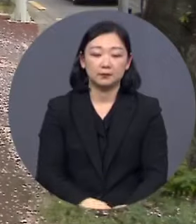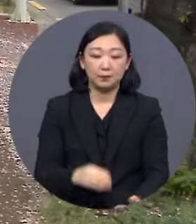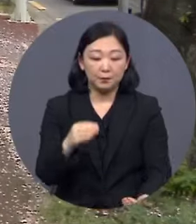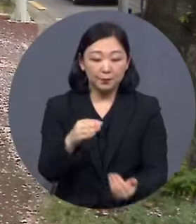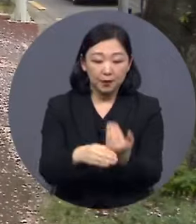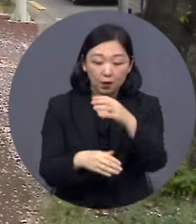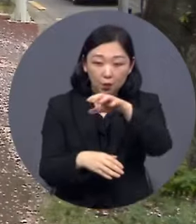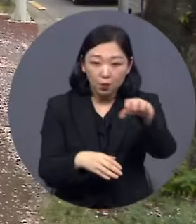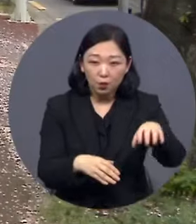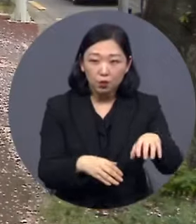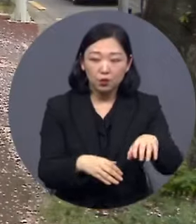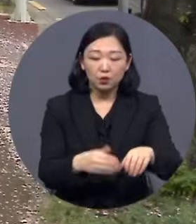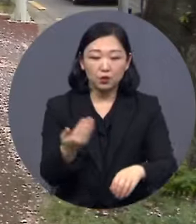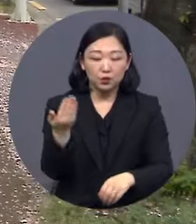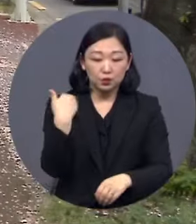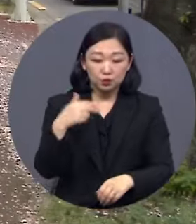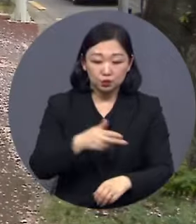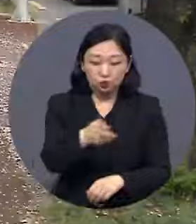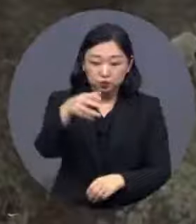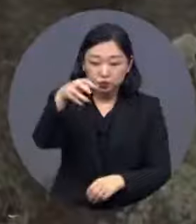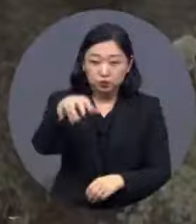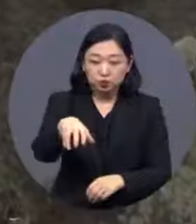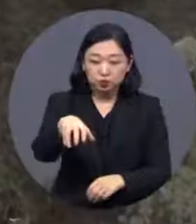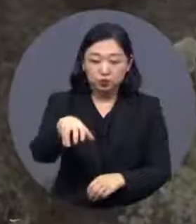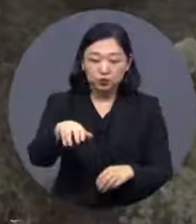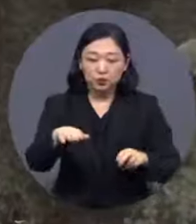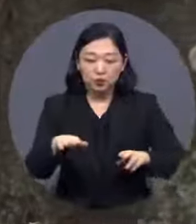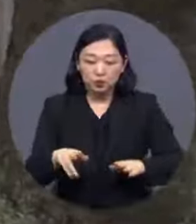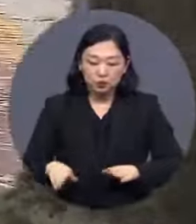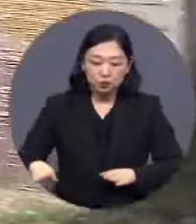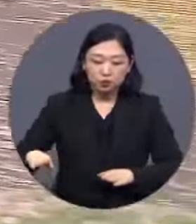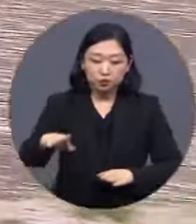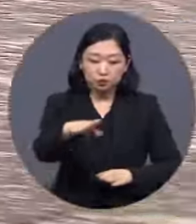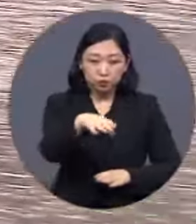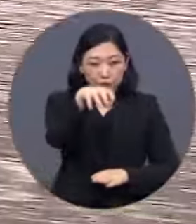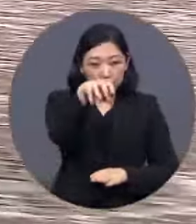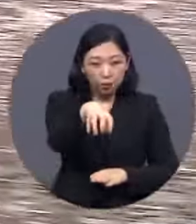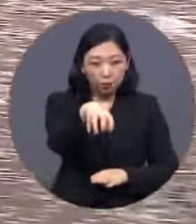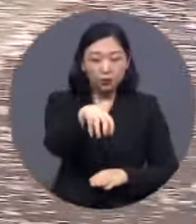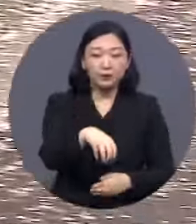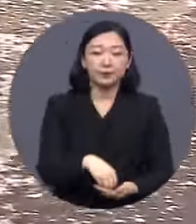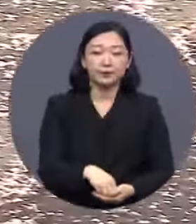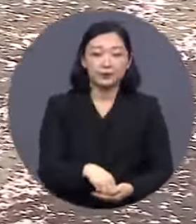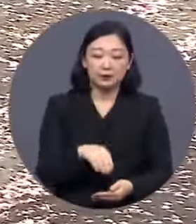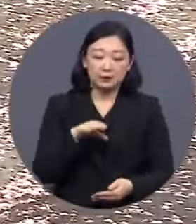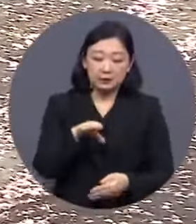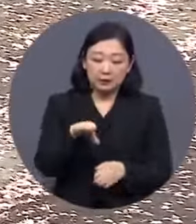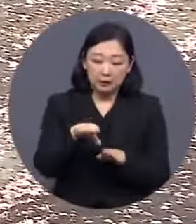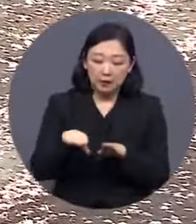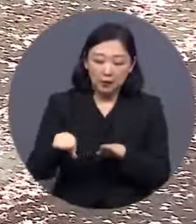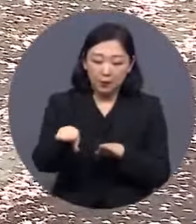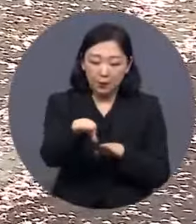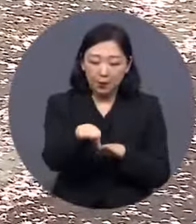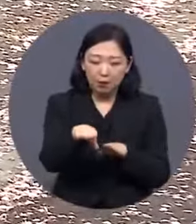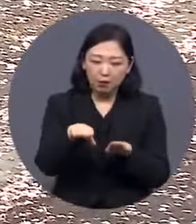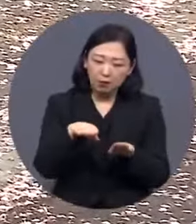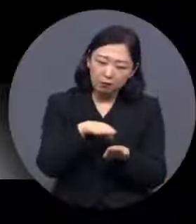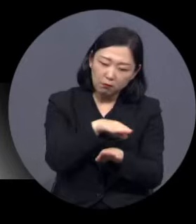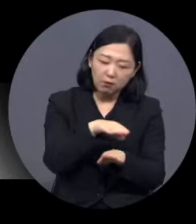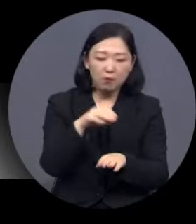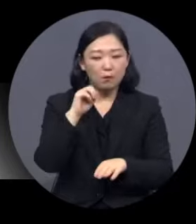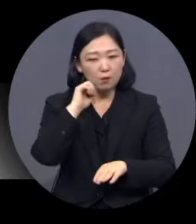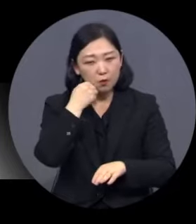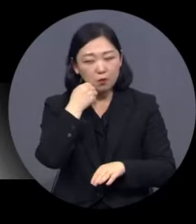사고가 난 곳은 뒤편에 있는 주차장 진입로를 돌아와야만 하는 주차구역. 차들이 막혀 있거나 진입이 어렵다